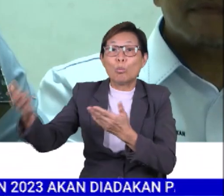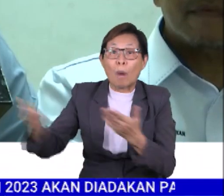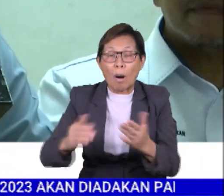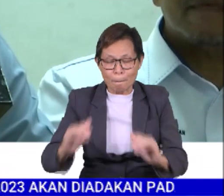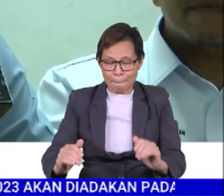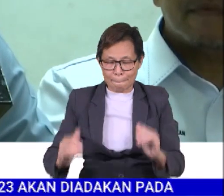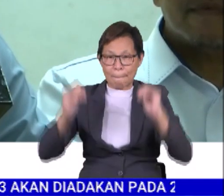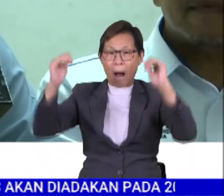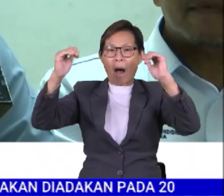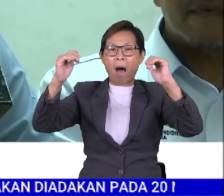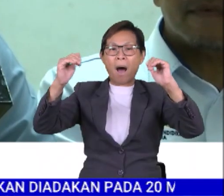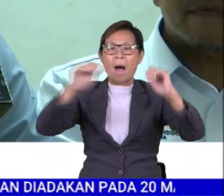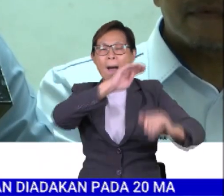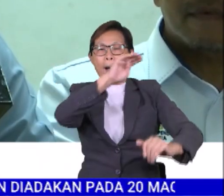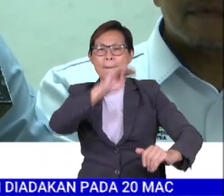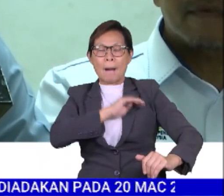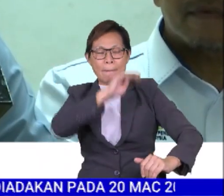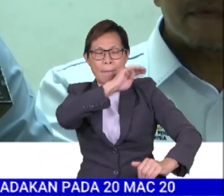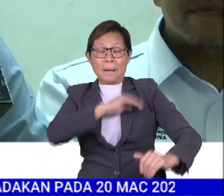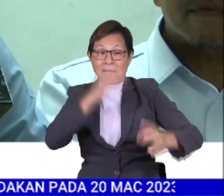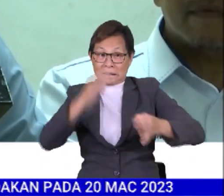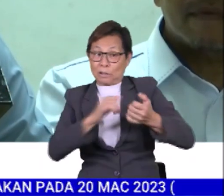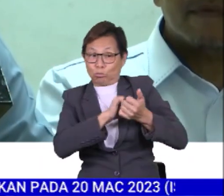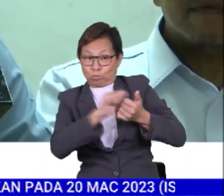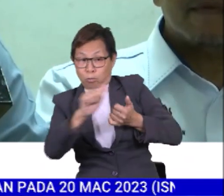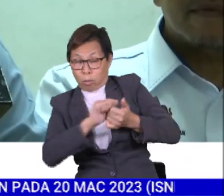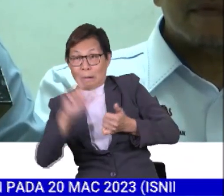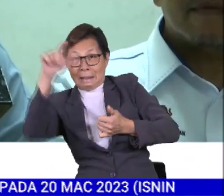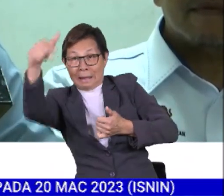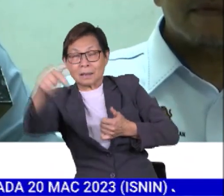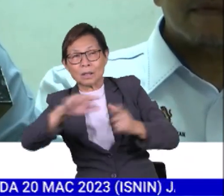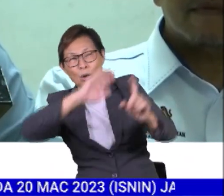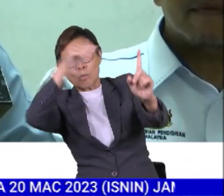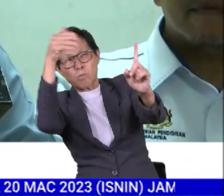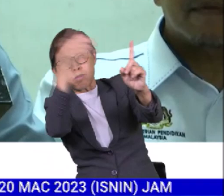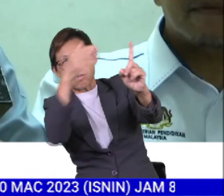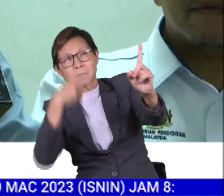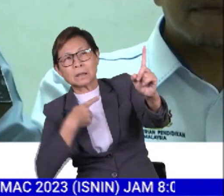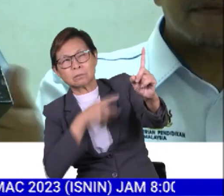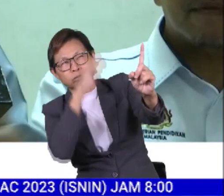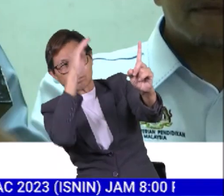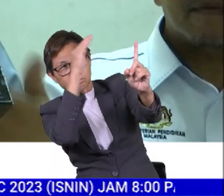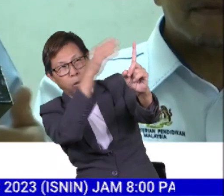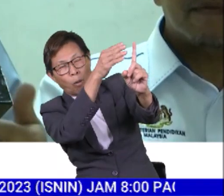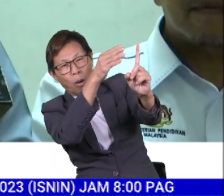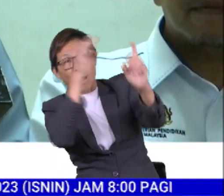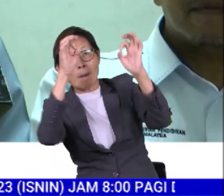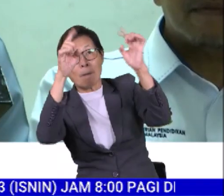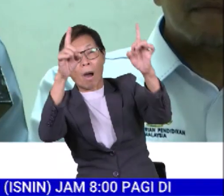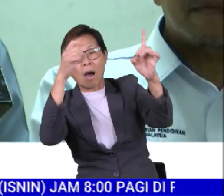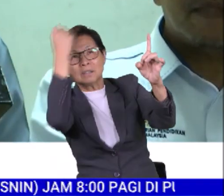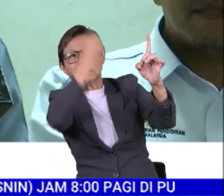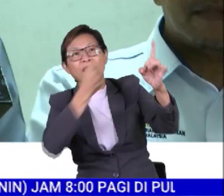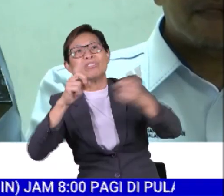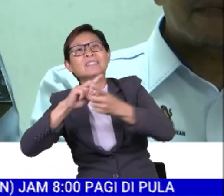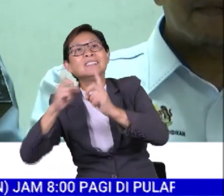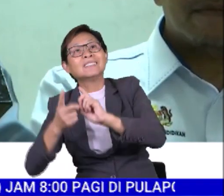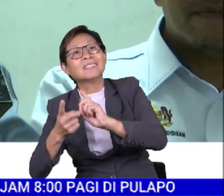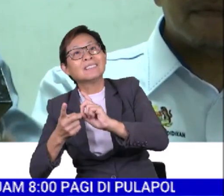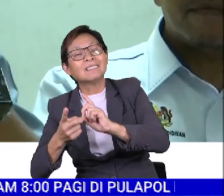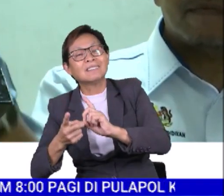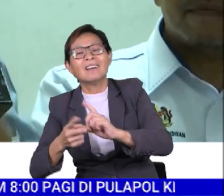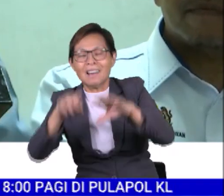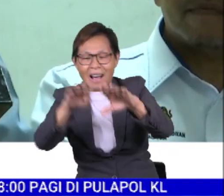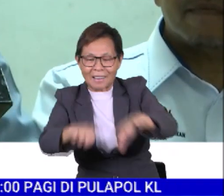ke peringkat Jemaah Menteri sekiranya diluluskan nanti. Hala tuju kita ialah ke arah pendidikan bersifat digital